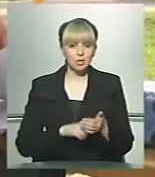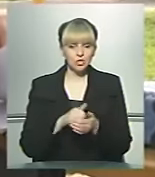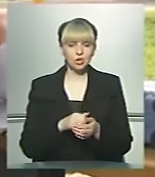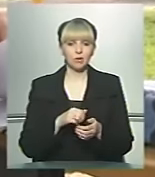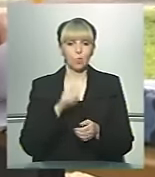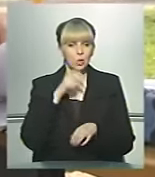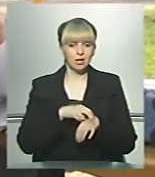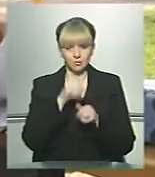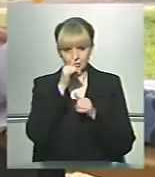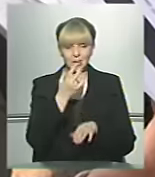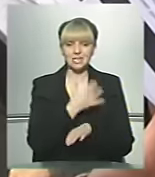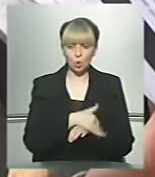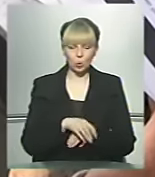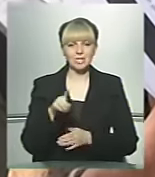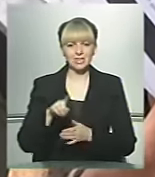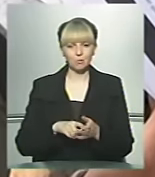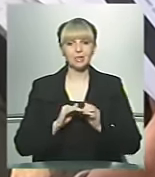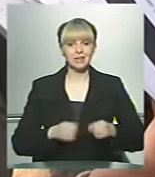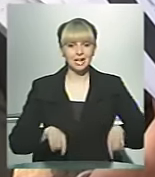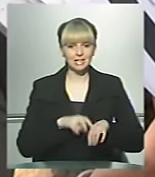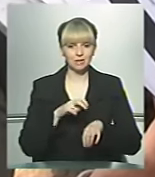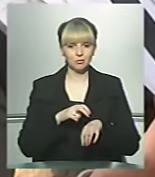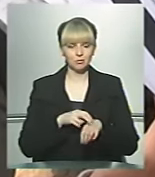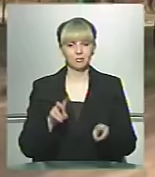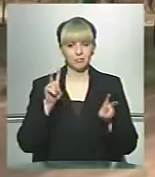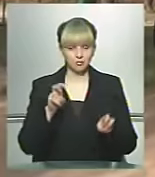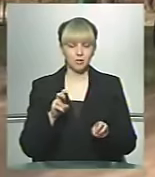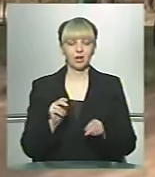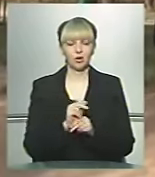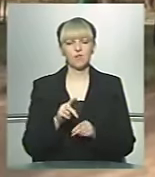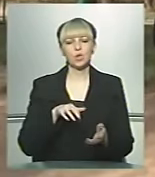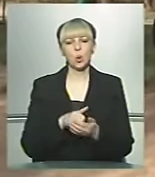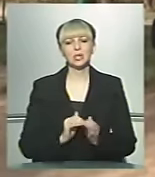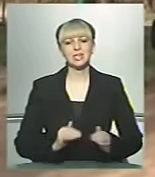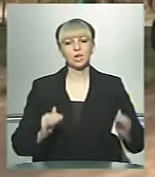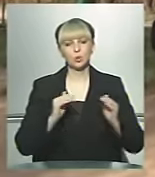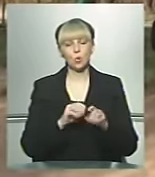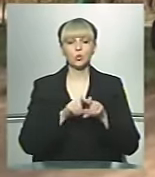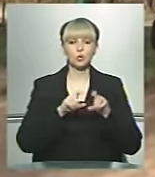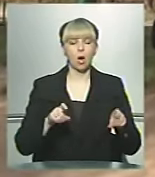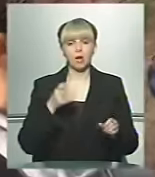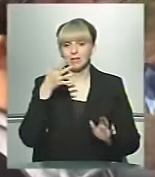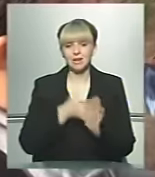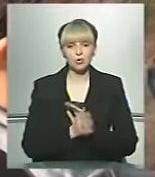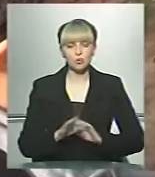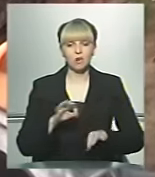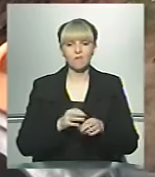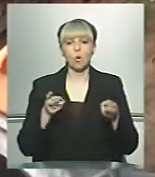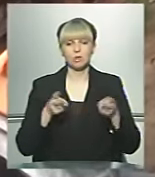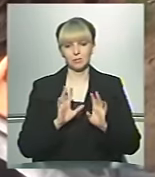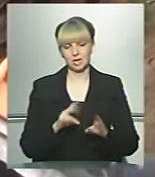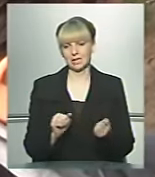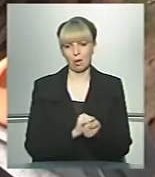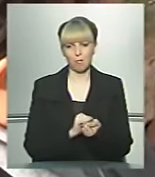не в змозі. Закордонні ж запевняють, дітей з таким діагнозом лікують. Вони ходять до садочків і до школи, а незрозуміла хвороба залишається лише